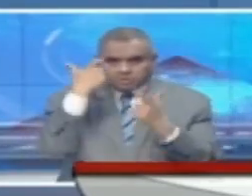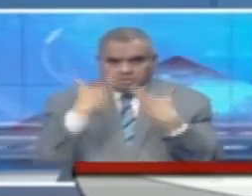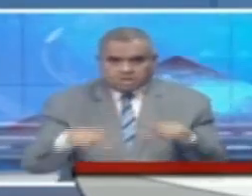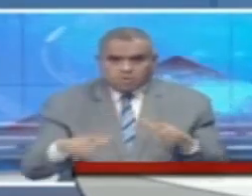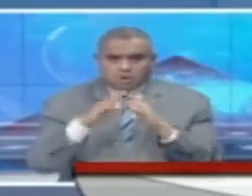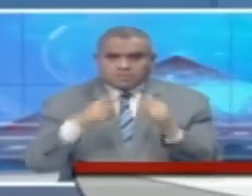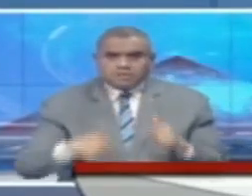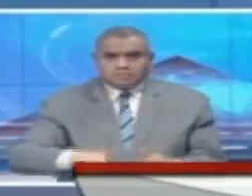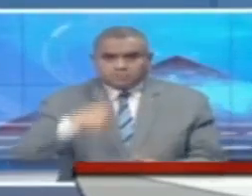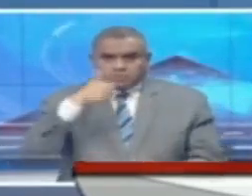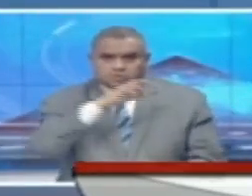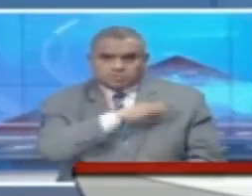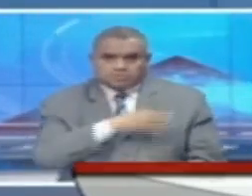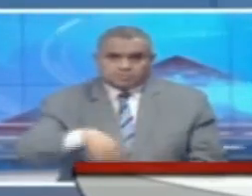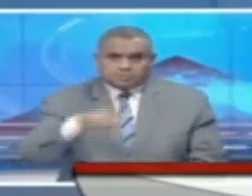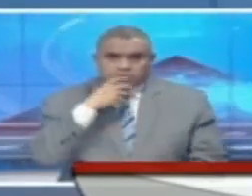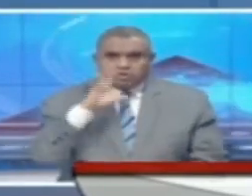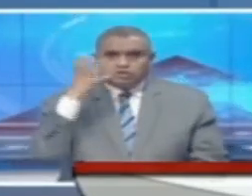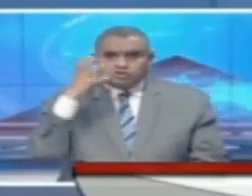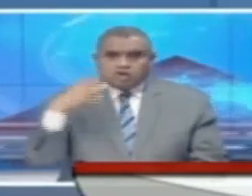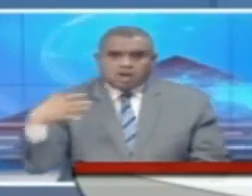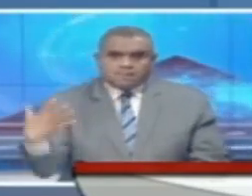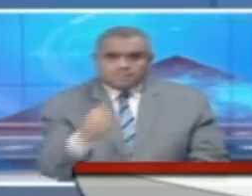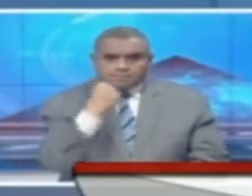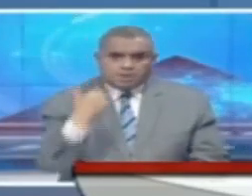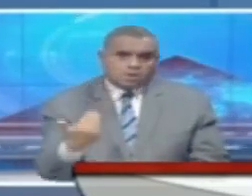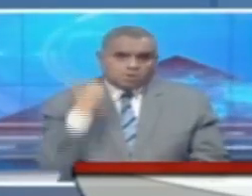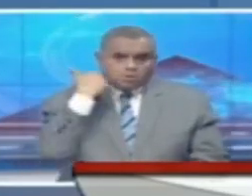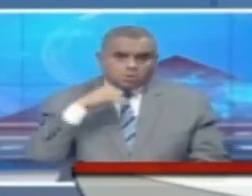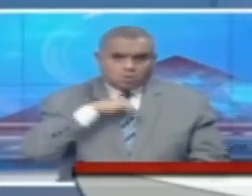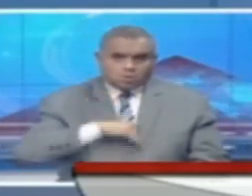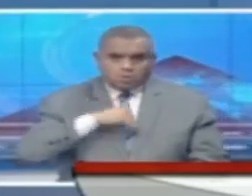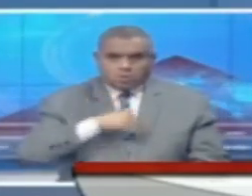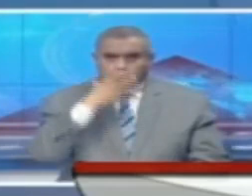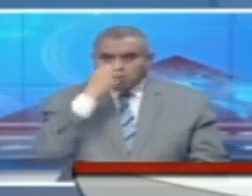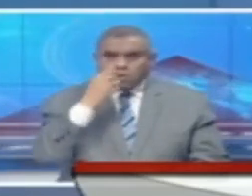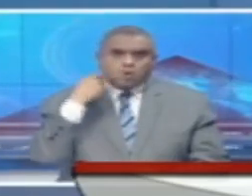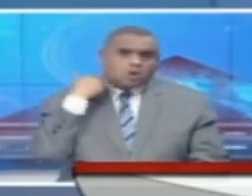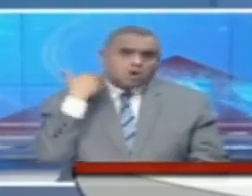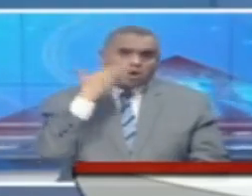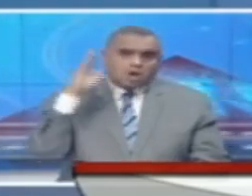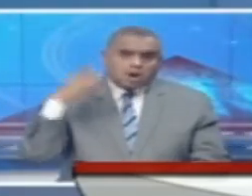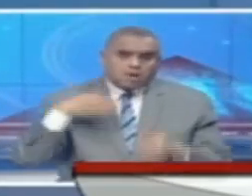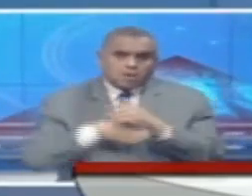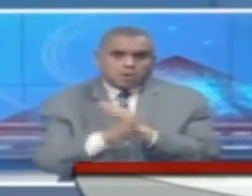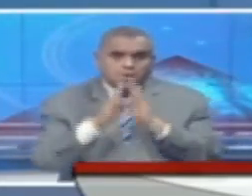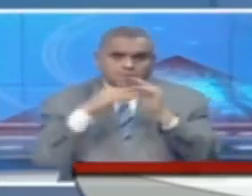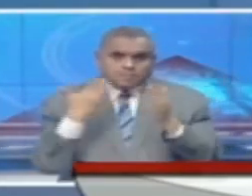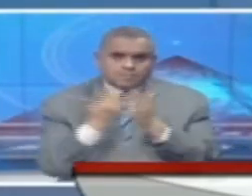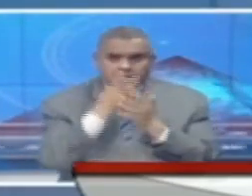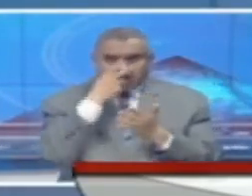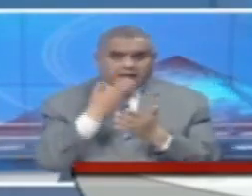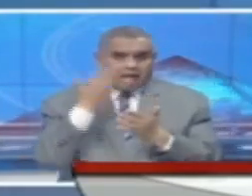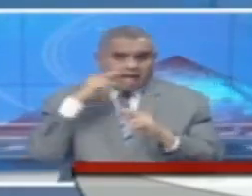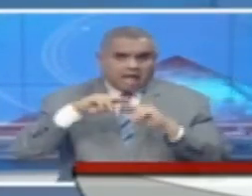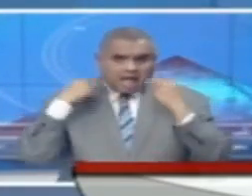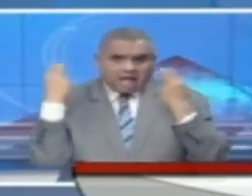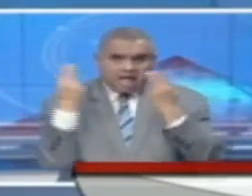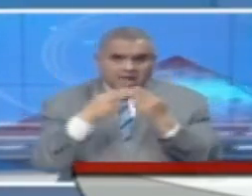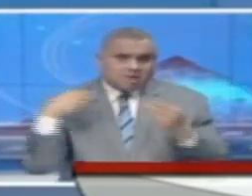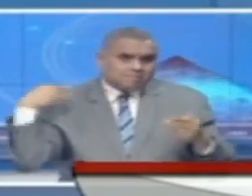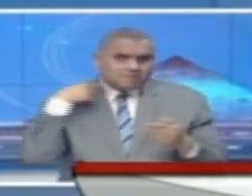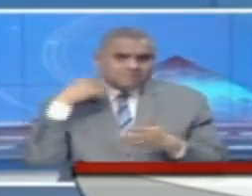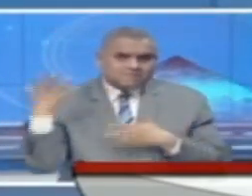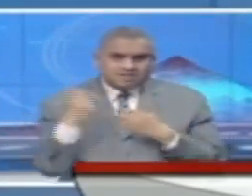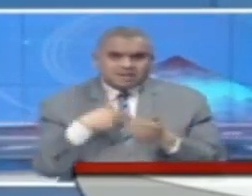ثورة مكنت الشباب وأعادت الروح والكرامة داخل مصر وأمام العالم بعد معاناة مريرة في ظل